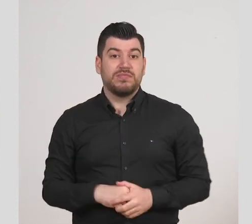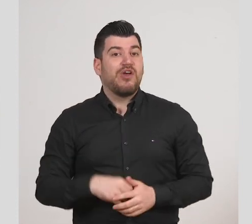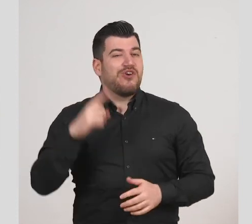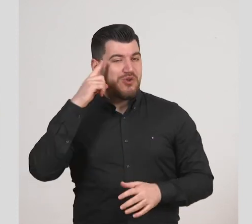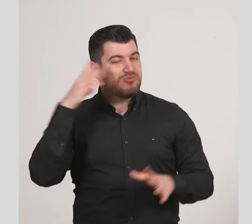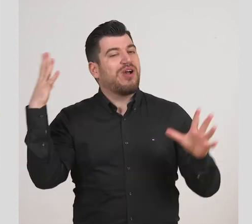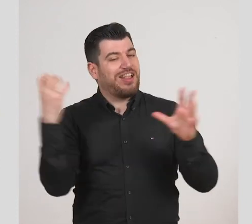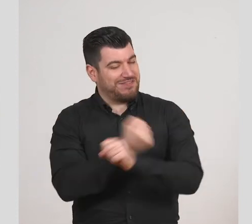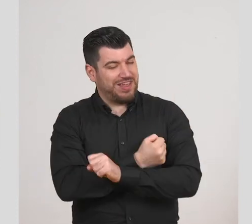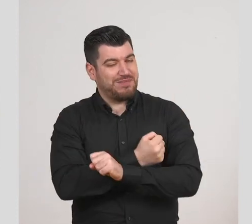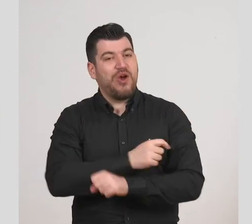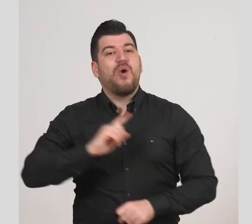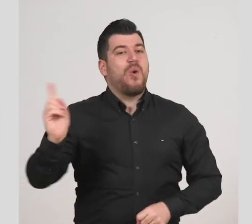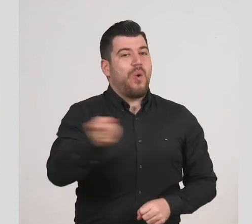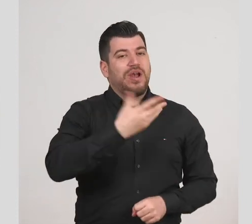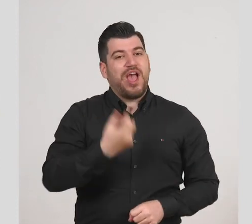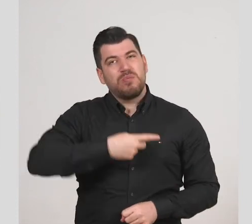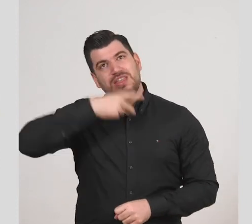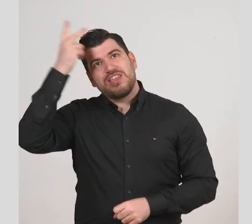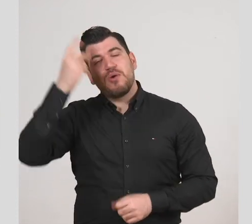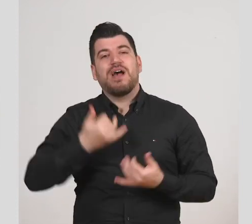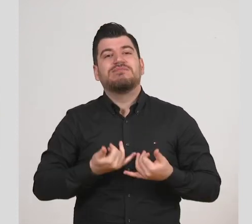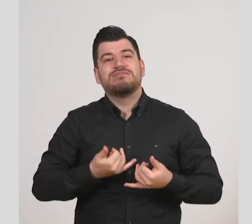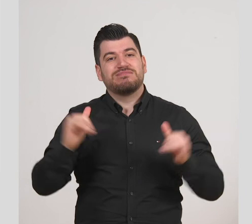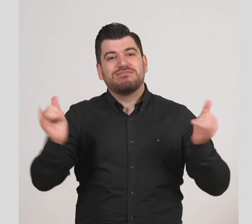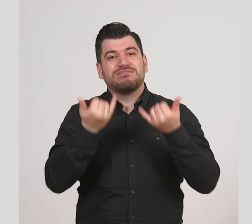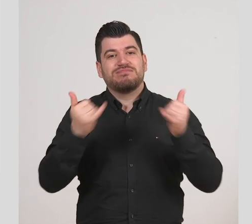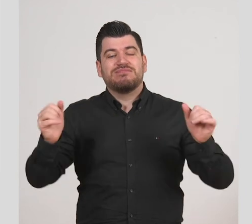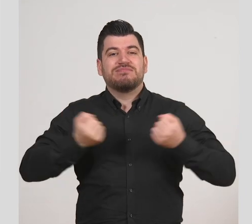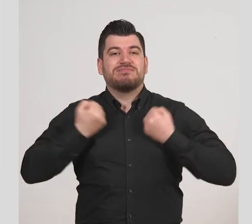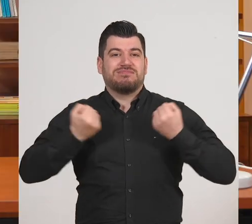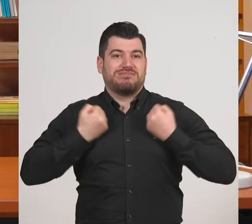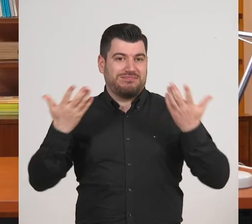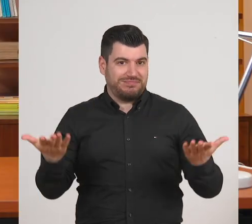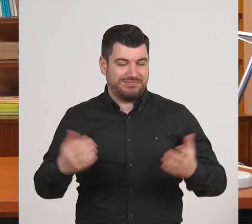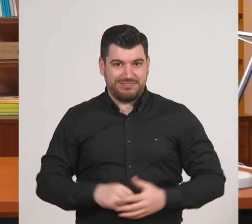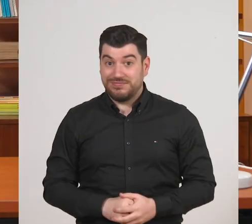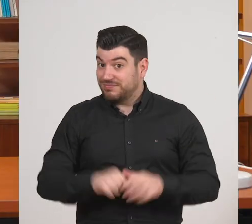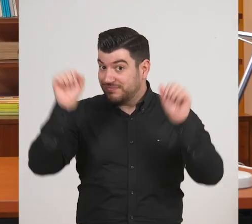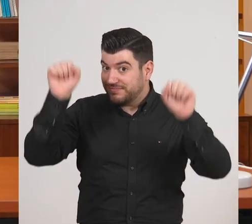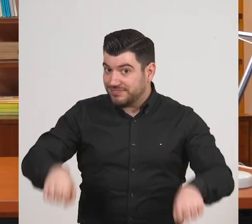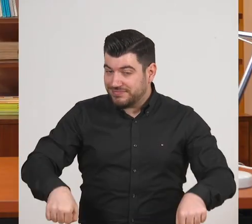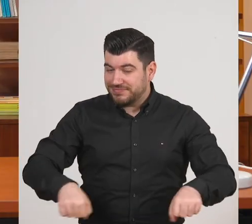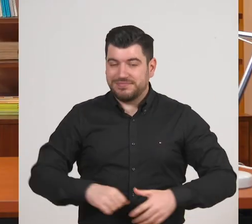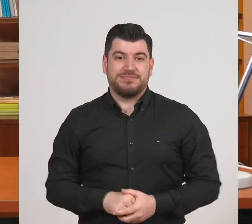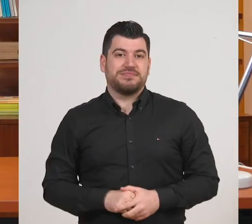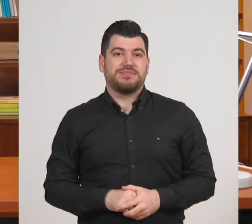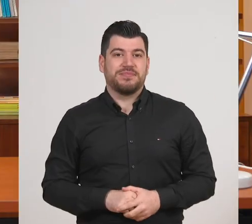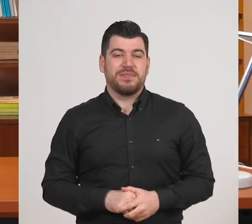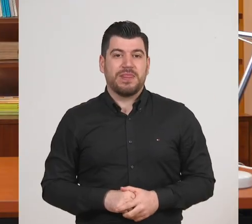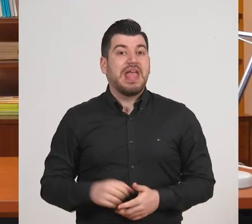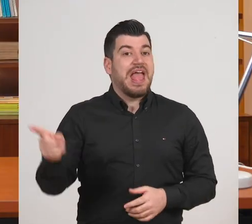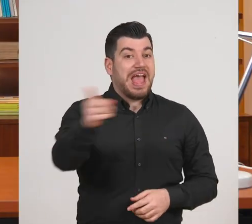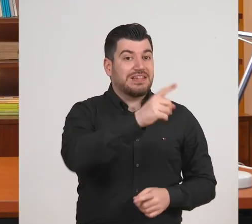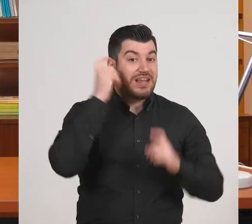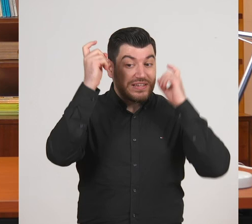έχουμε δικαίωμα στον ελεύθερο χρόνο και χώρο για παιχνίδι. Εντάξει, παιδιά. Άρα,